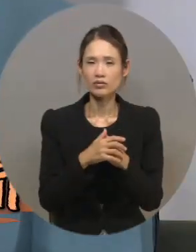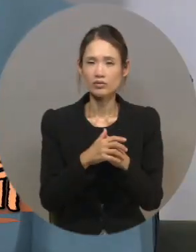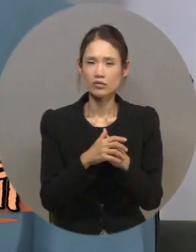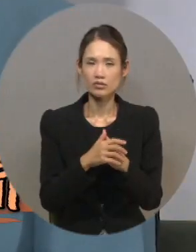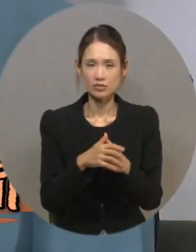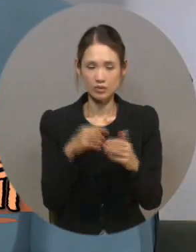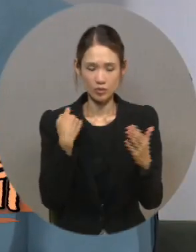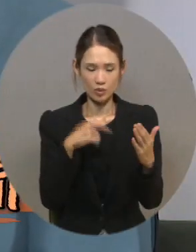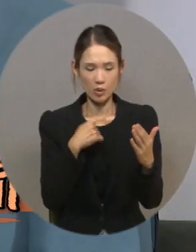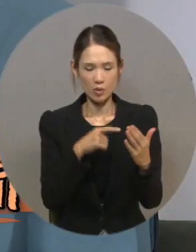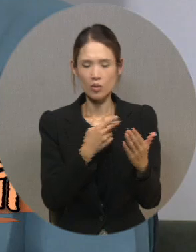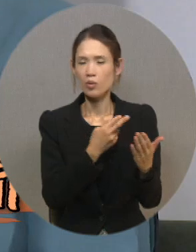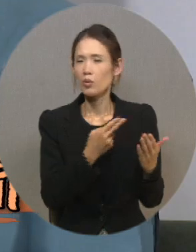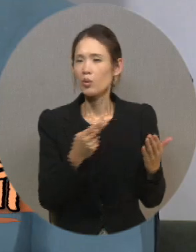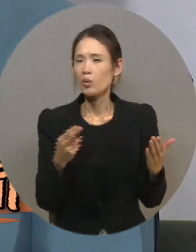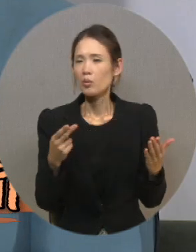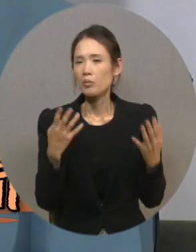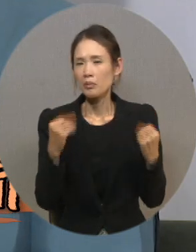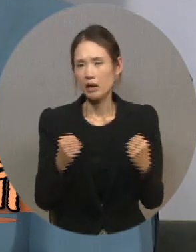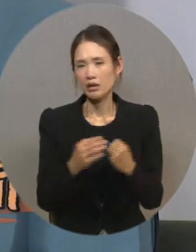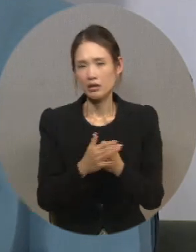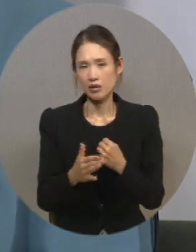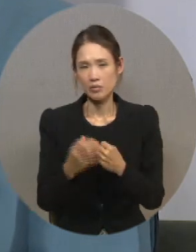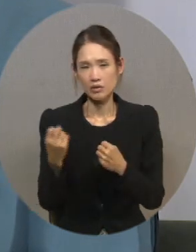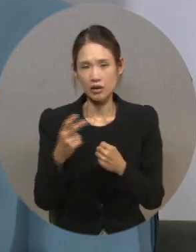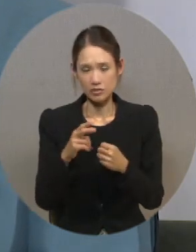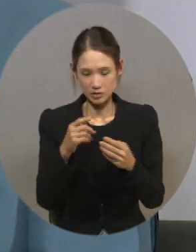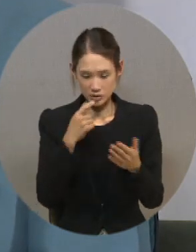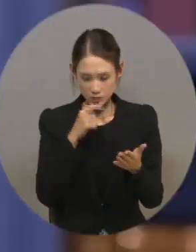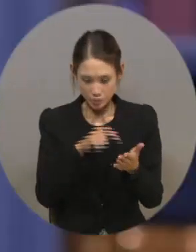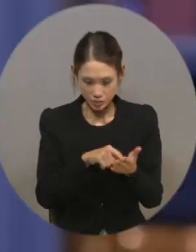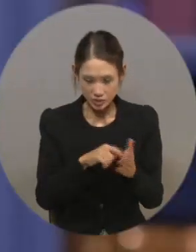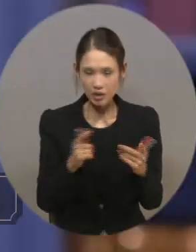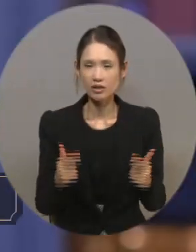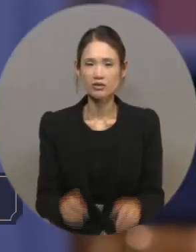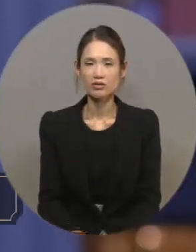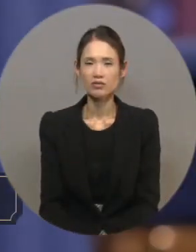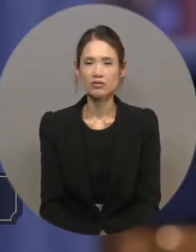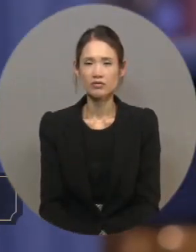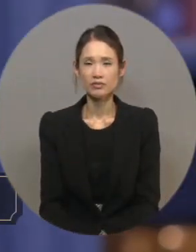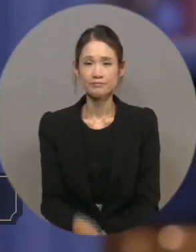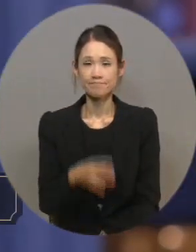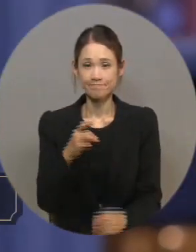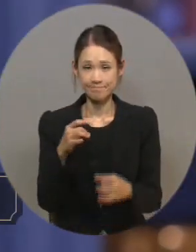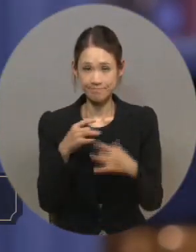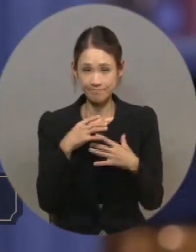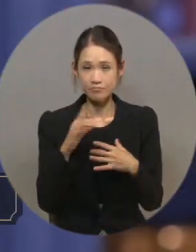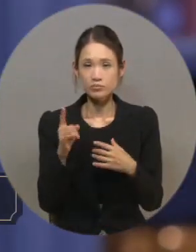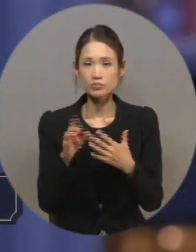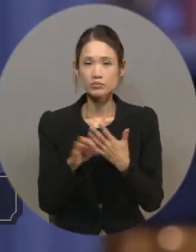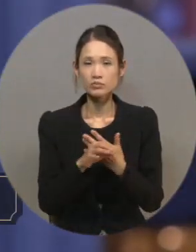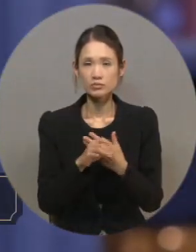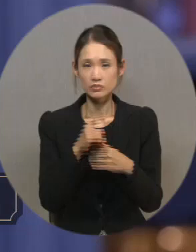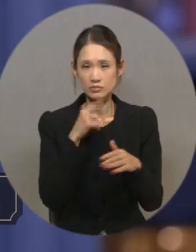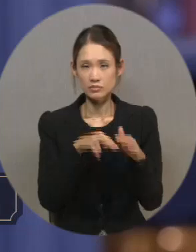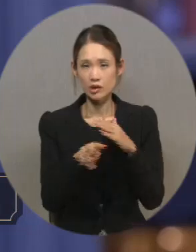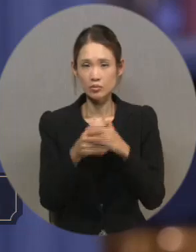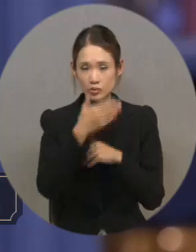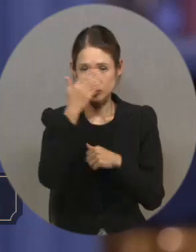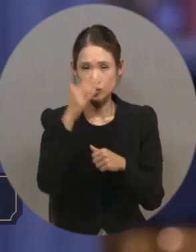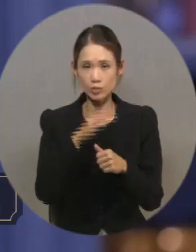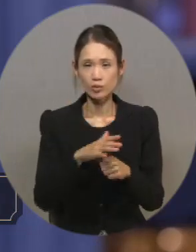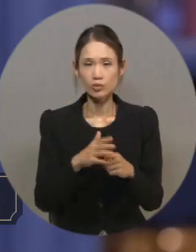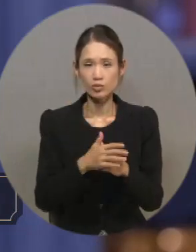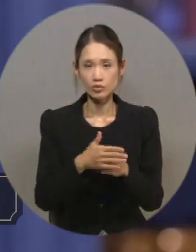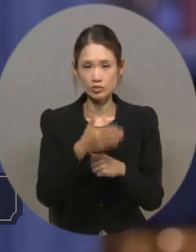교육 공백이 있었던 애들이 다시 이렇게 하기가 쉽지가 않은 거죠. 좀 깜짝 놀랐던 네, 게 네. 탈북 청소년들, 뭐 젊은